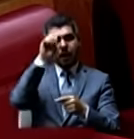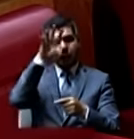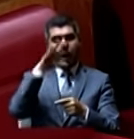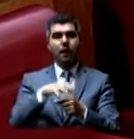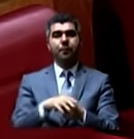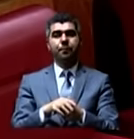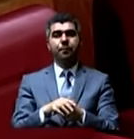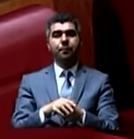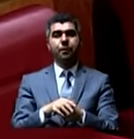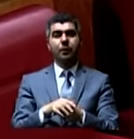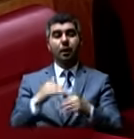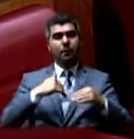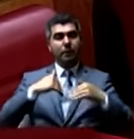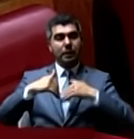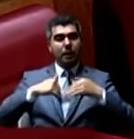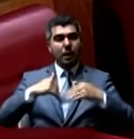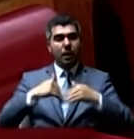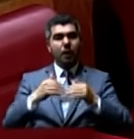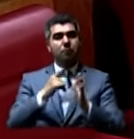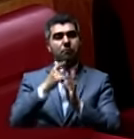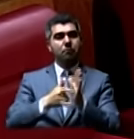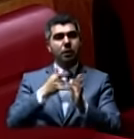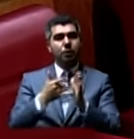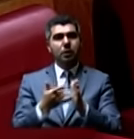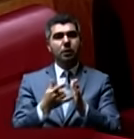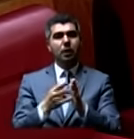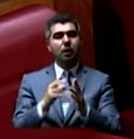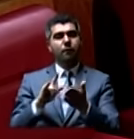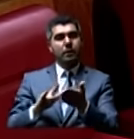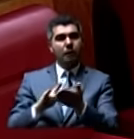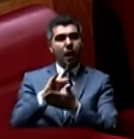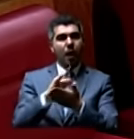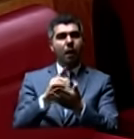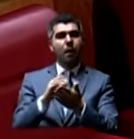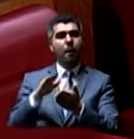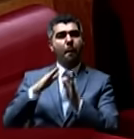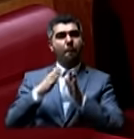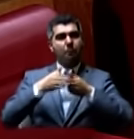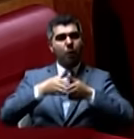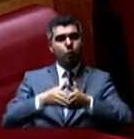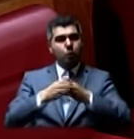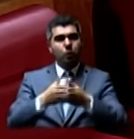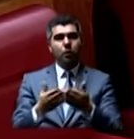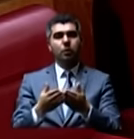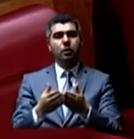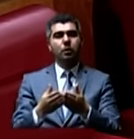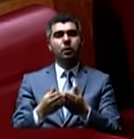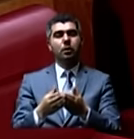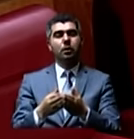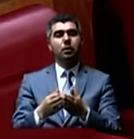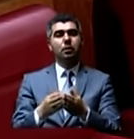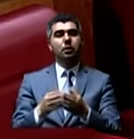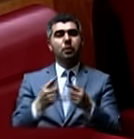ذلك، في الشبكه الطرقيه، في الشبكه السكاكيه، في الشبكه النقل الجوي، في الجانب البحري والمينائي، في المجال اللوجستيكي،